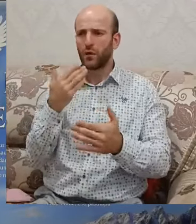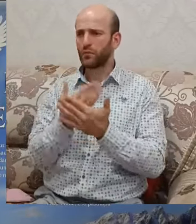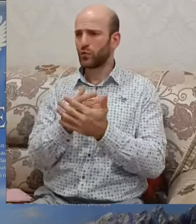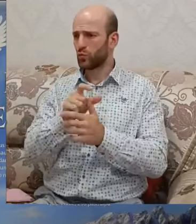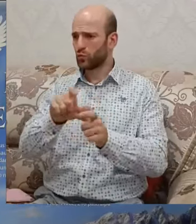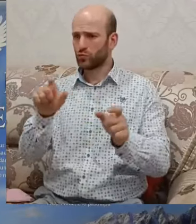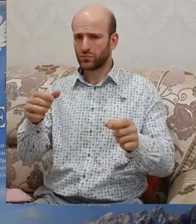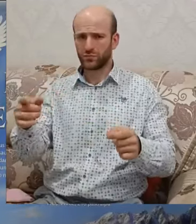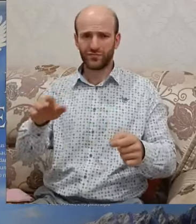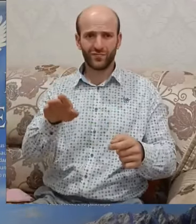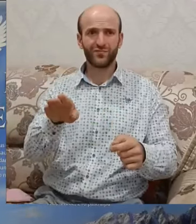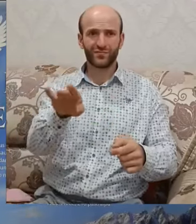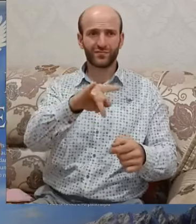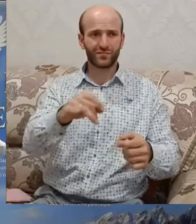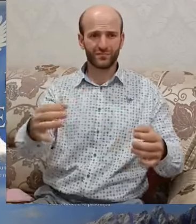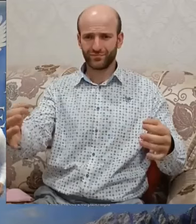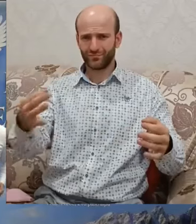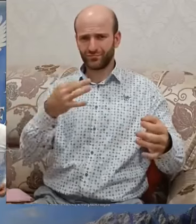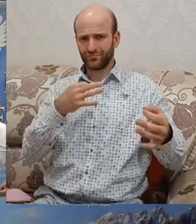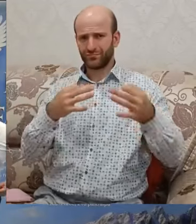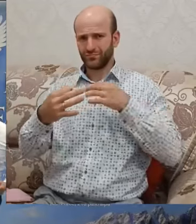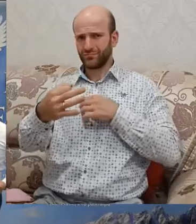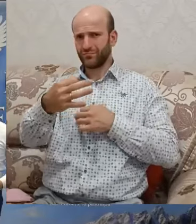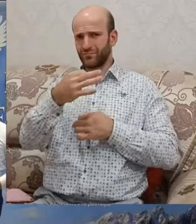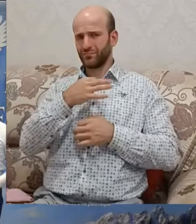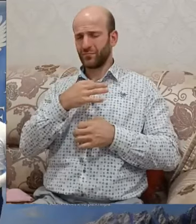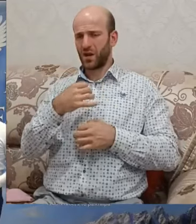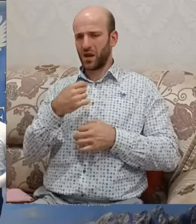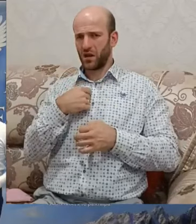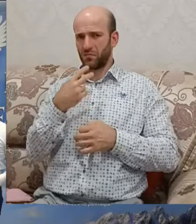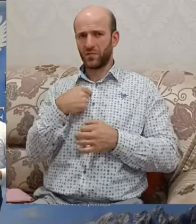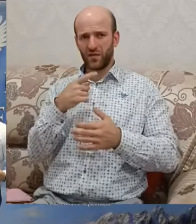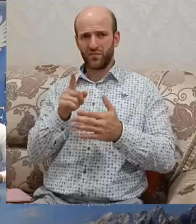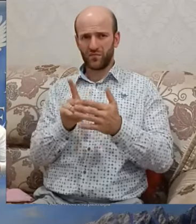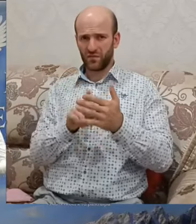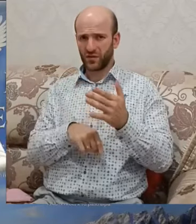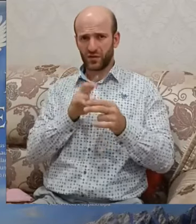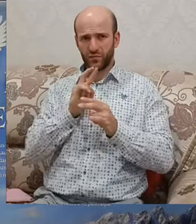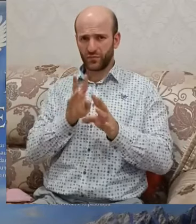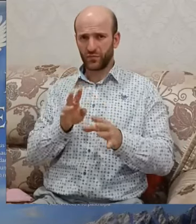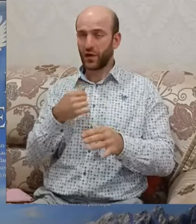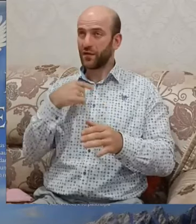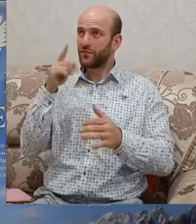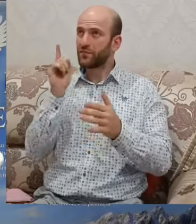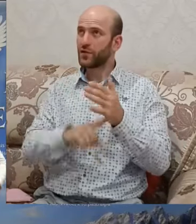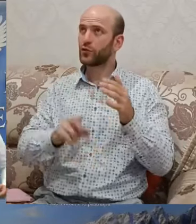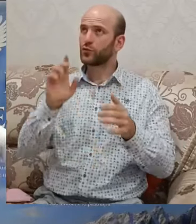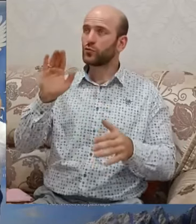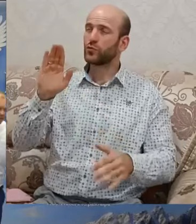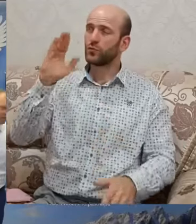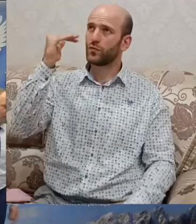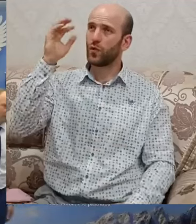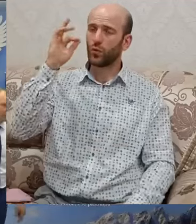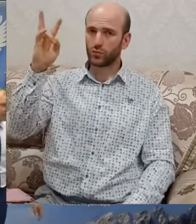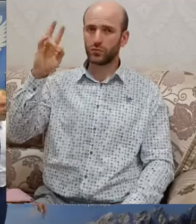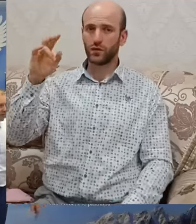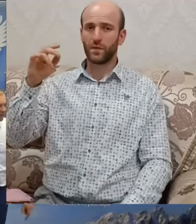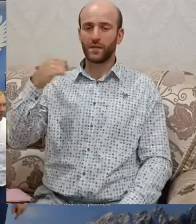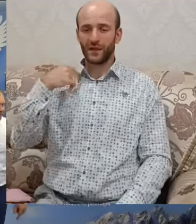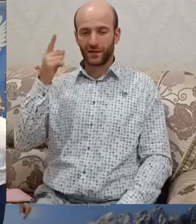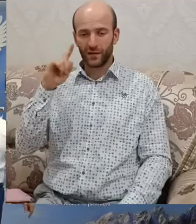так хотела бы поверить. Nes tai lengviau priimama. Потому что это легче принять. Nemoki, neišeis, negali metai žinioje ir taip toliau. Не